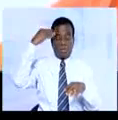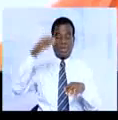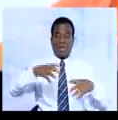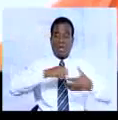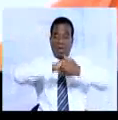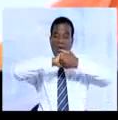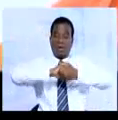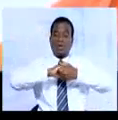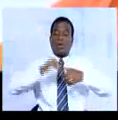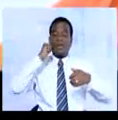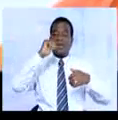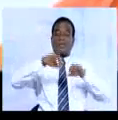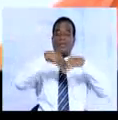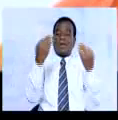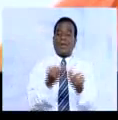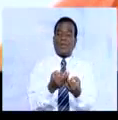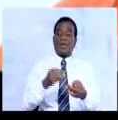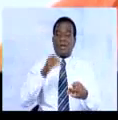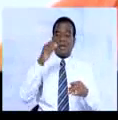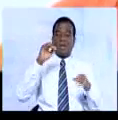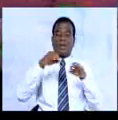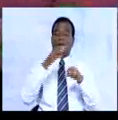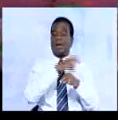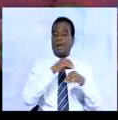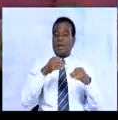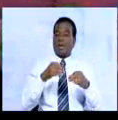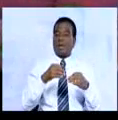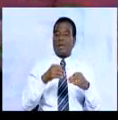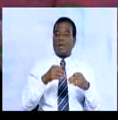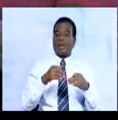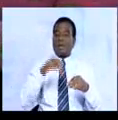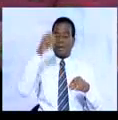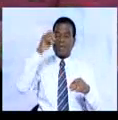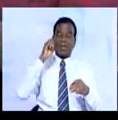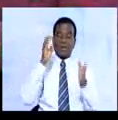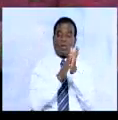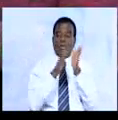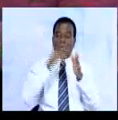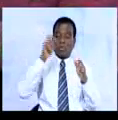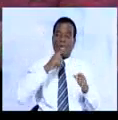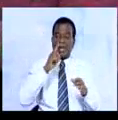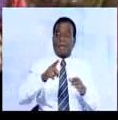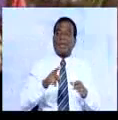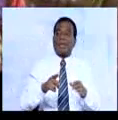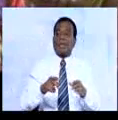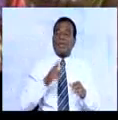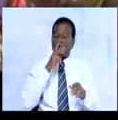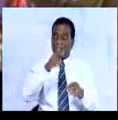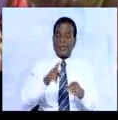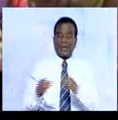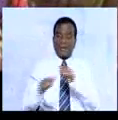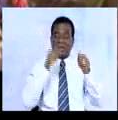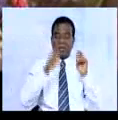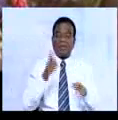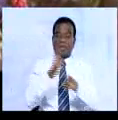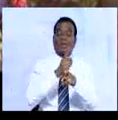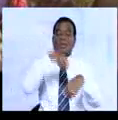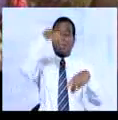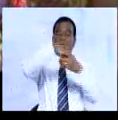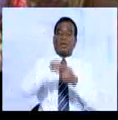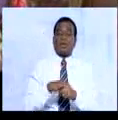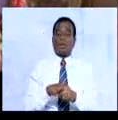Famille, de la Femme et de l'Enfant, Anne-Désirée Ouloto, les IFEF doivent être de véritables acteurs de développement dans leur